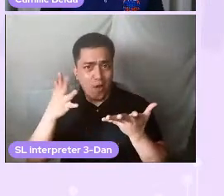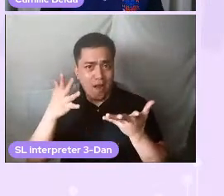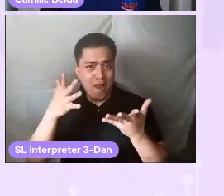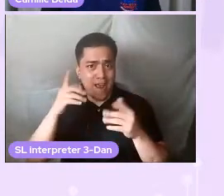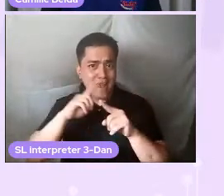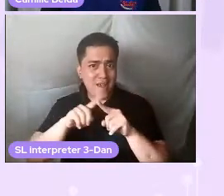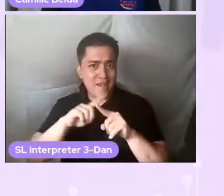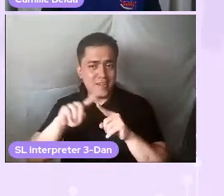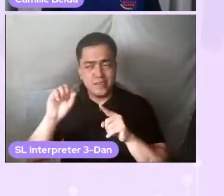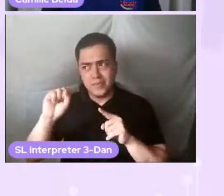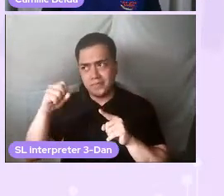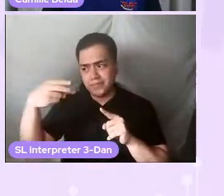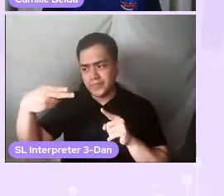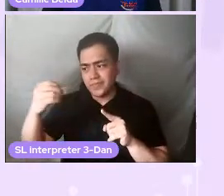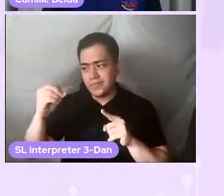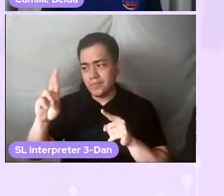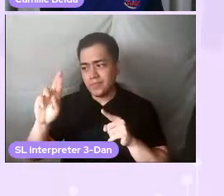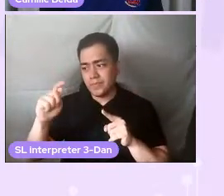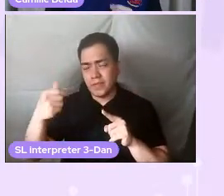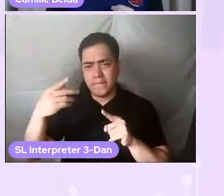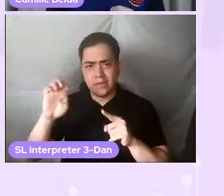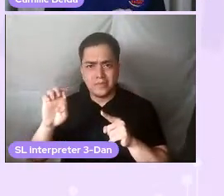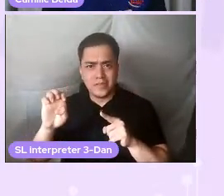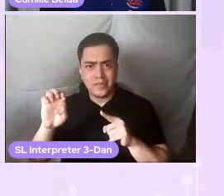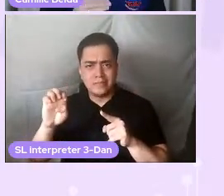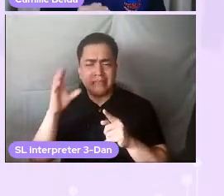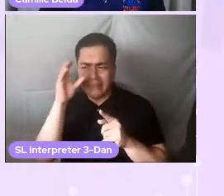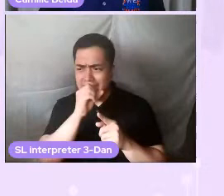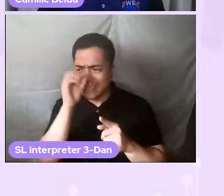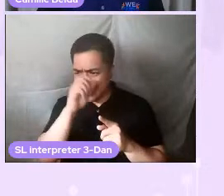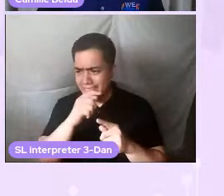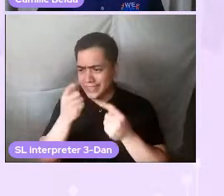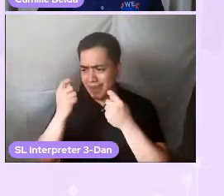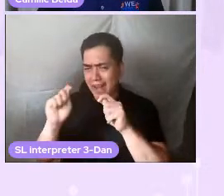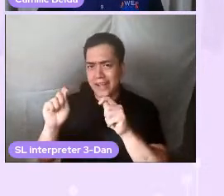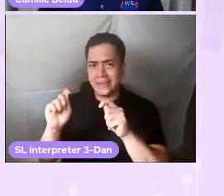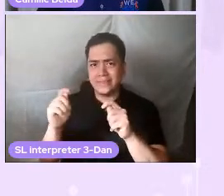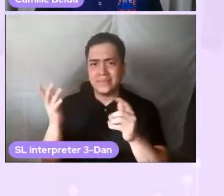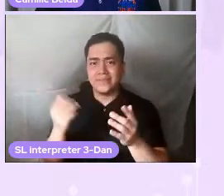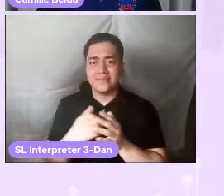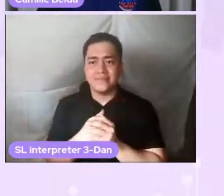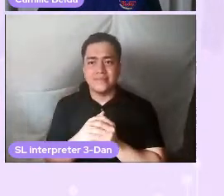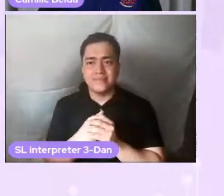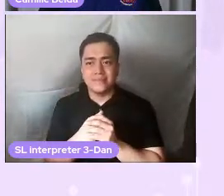Voltage. Sige lang, hula lang po tayo. Sige. Okay.